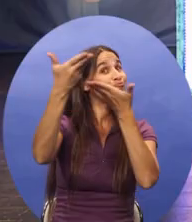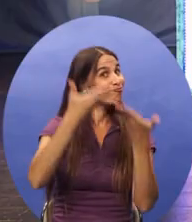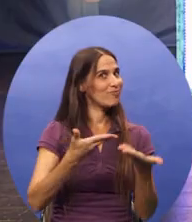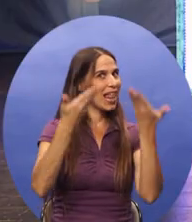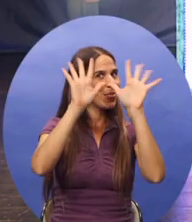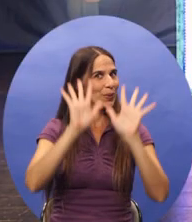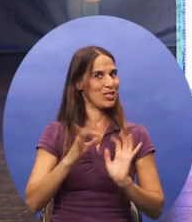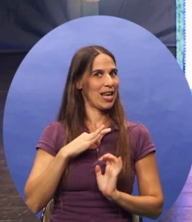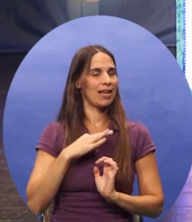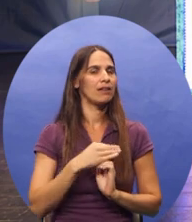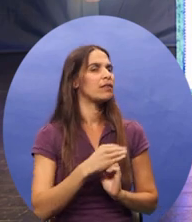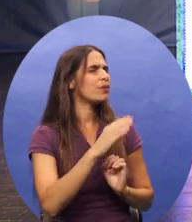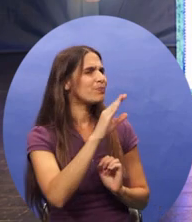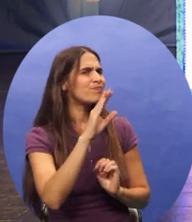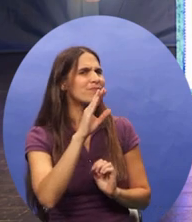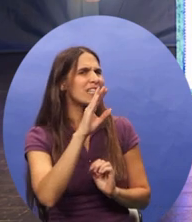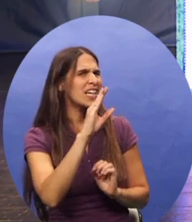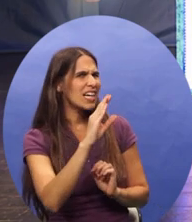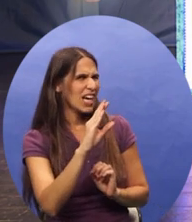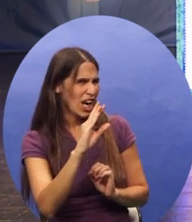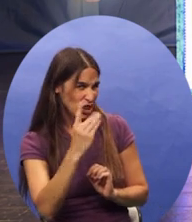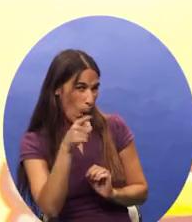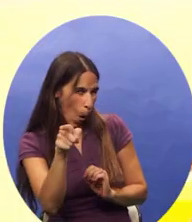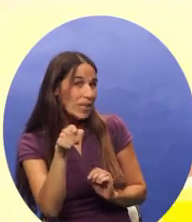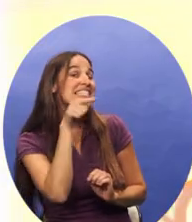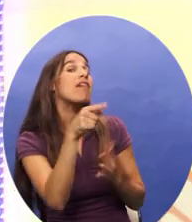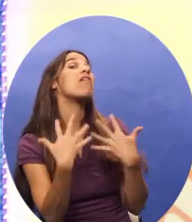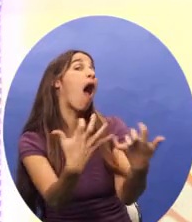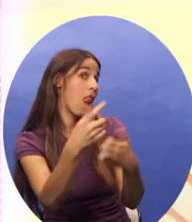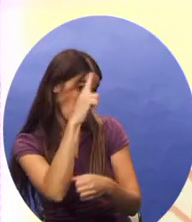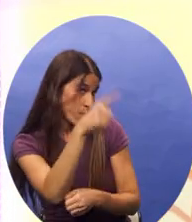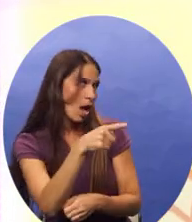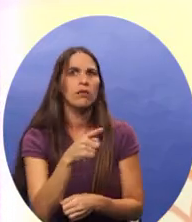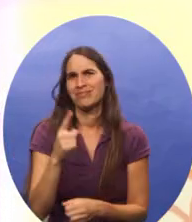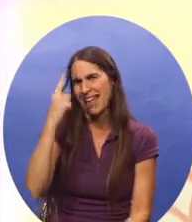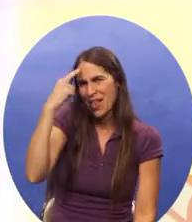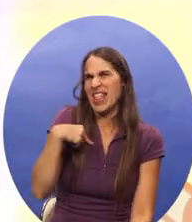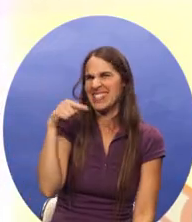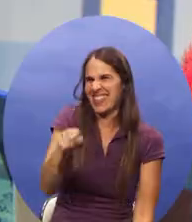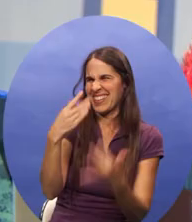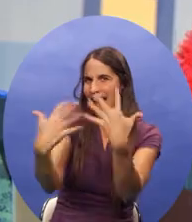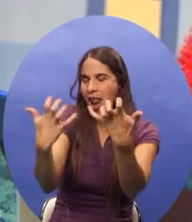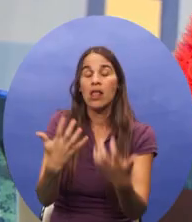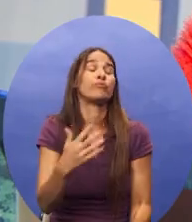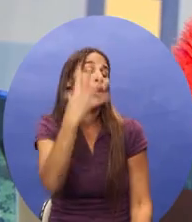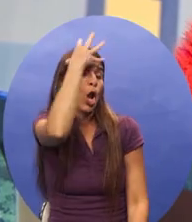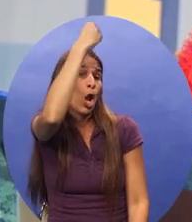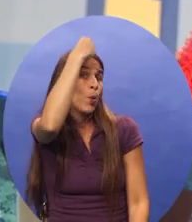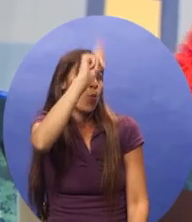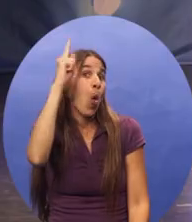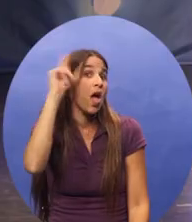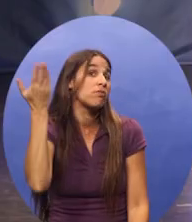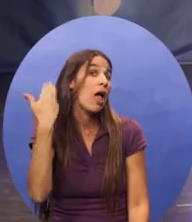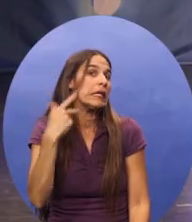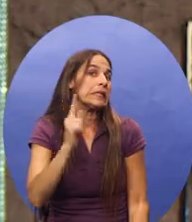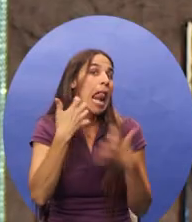שלי. דרור, הם הקהל, אם אתה לא יודע. בוודאי שאני יודע שהם הקהל שאתה... כן, כי לולו לא ידע, הייתי צריך להסביר